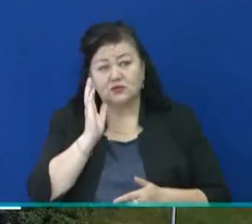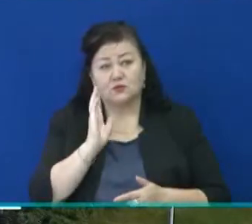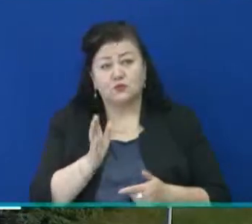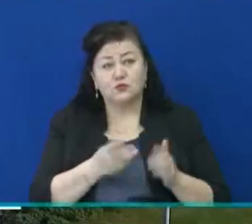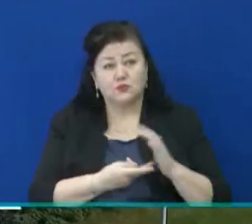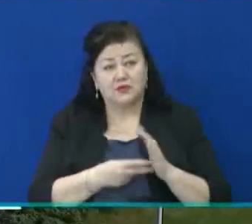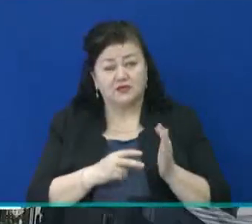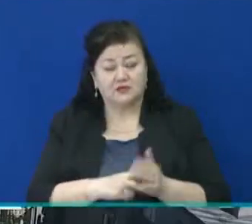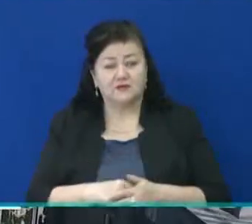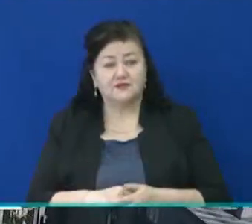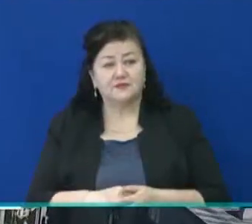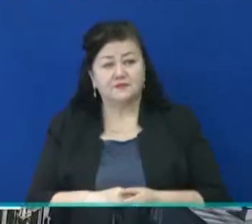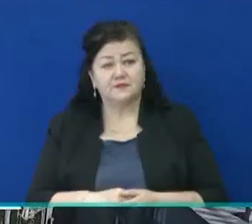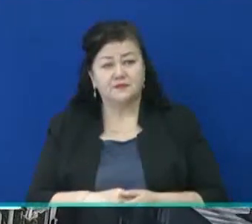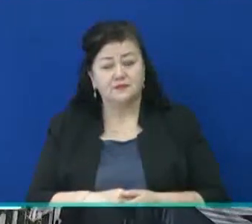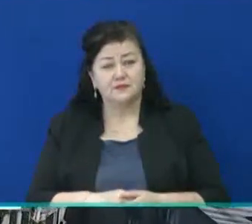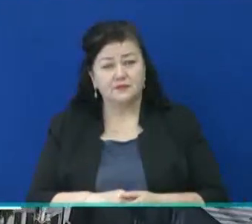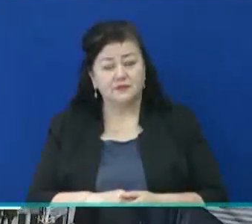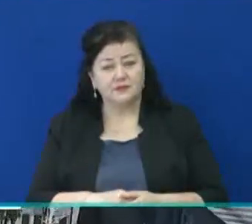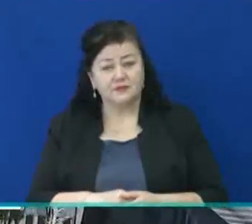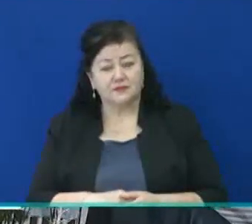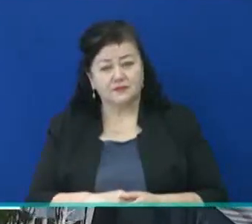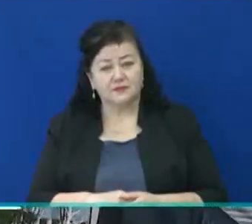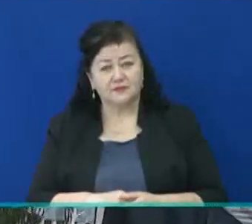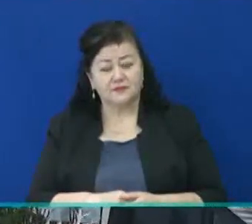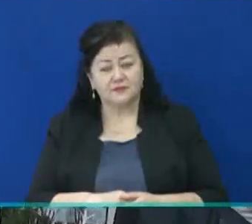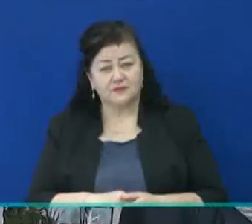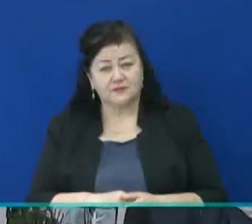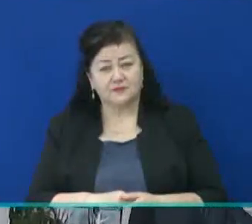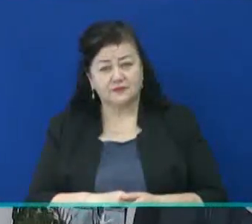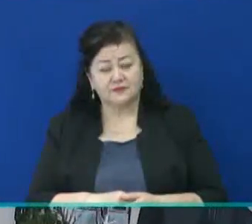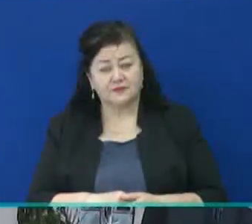жоспарланып отыр. Рустем Қайратұлы, Талшын Шәкіртхан, Анатолий Тернов, Семей телеарнасы.